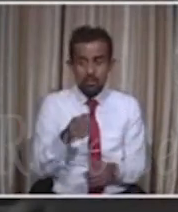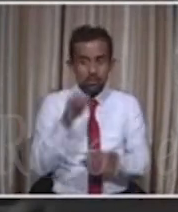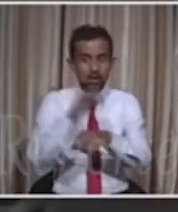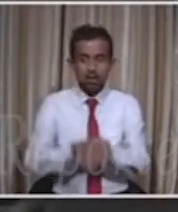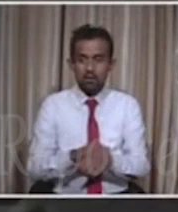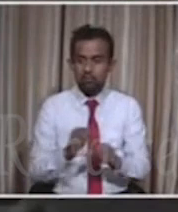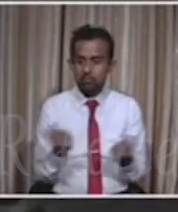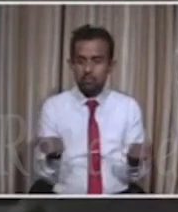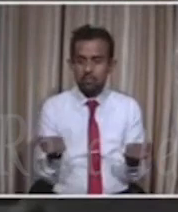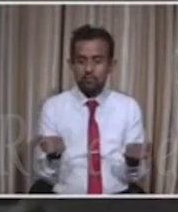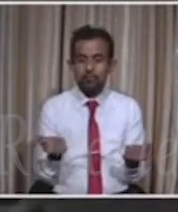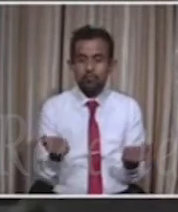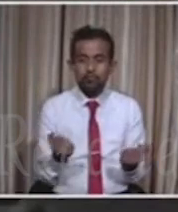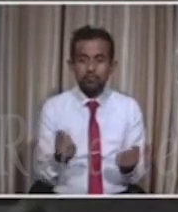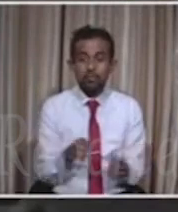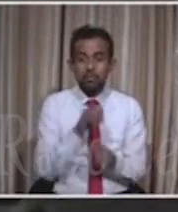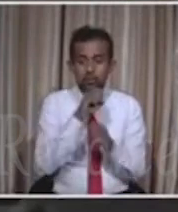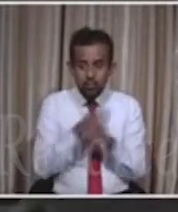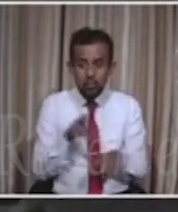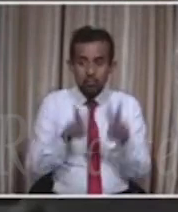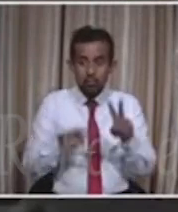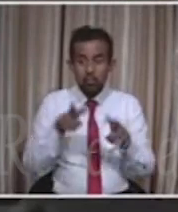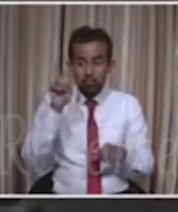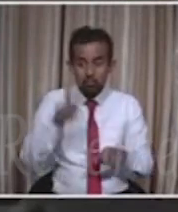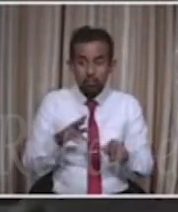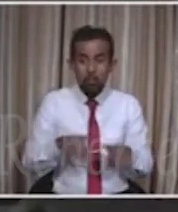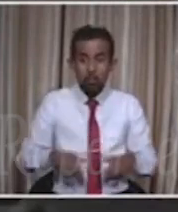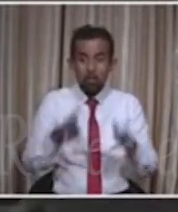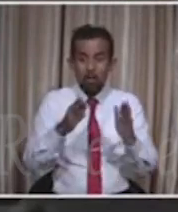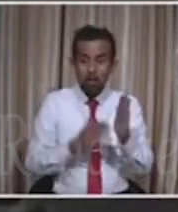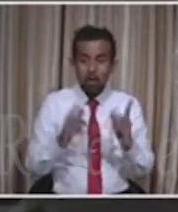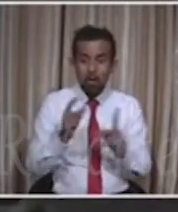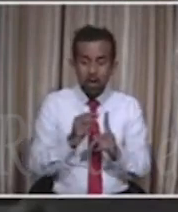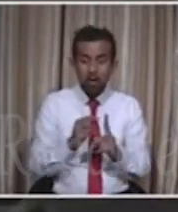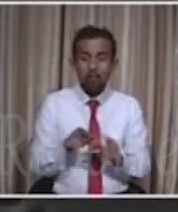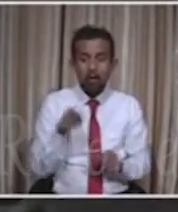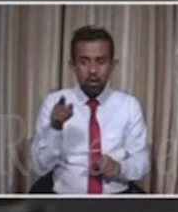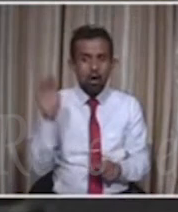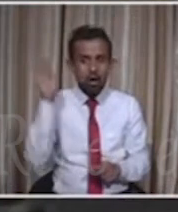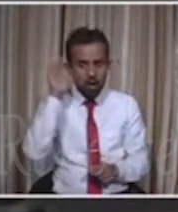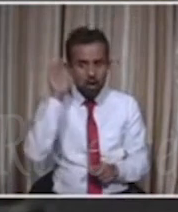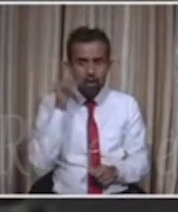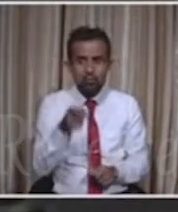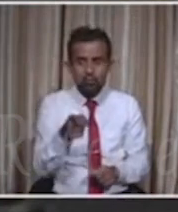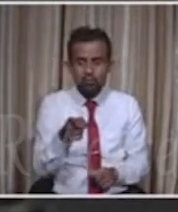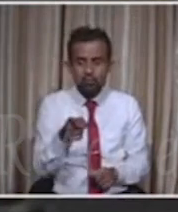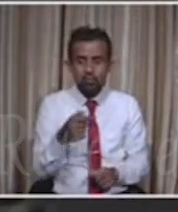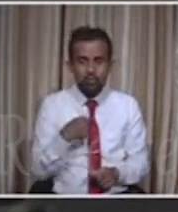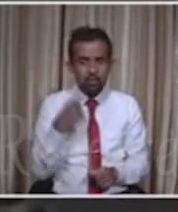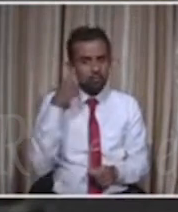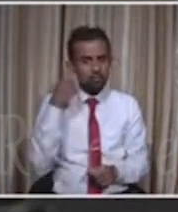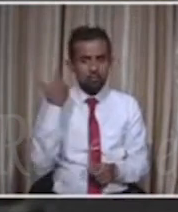නැහැ. අඩුමතරමින් විනයව පරීක්ෂණයක්වත් මහා මාර්ග අමාත්‍යාංශයේ අයට කරාද කියලා අහන්න ඕනේ. මොකද අපි දන්නේ